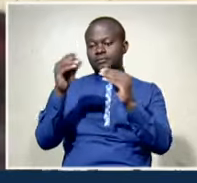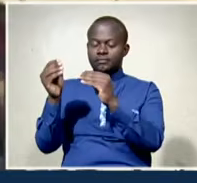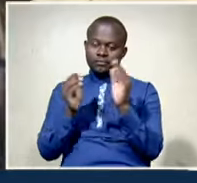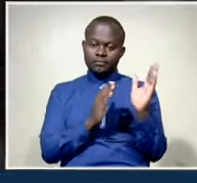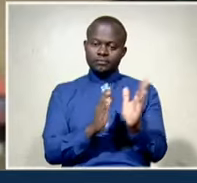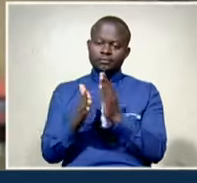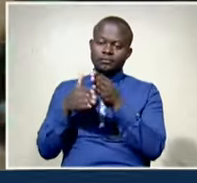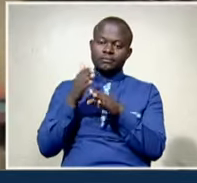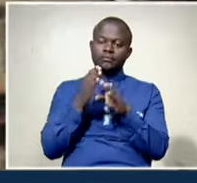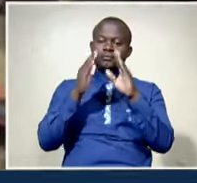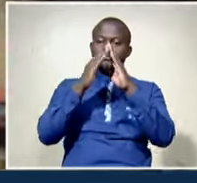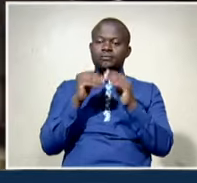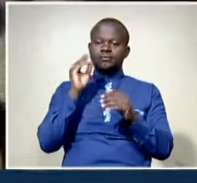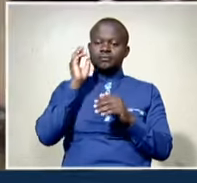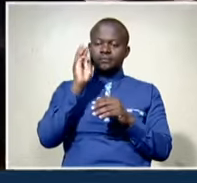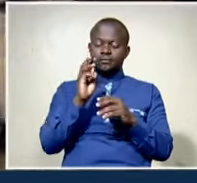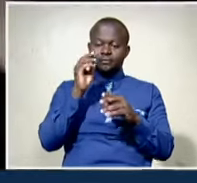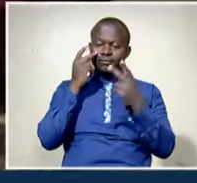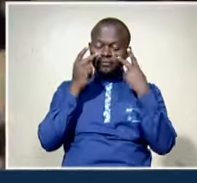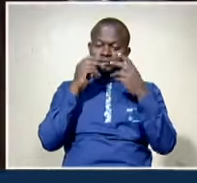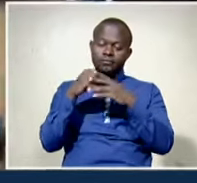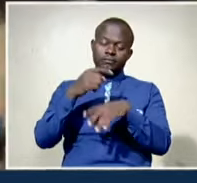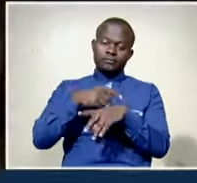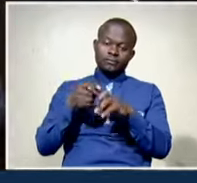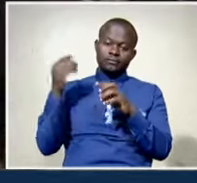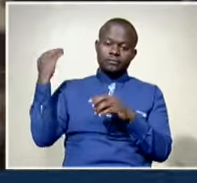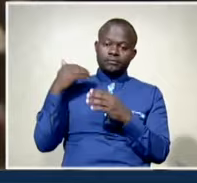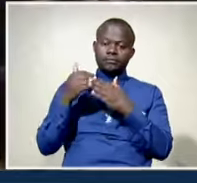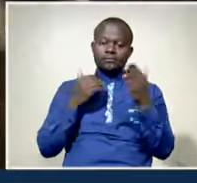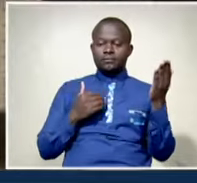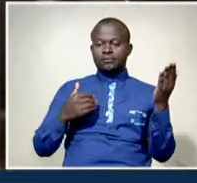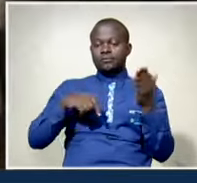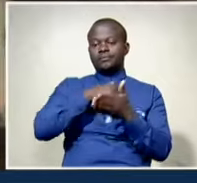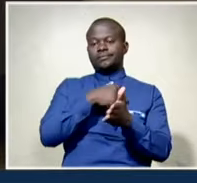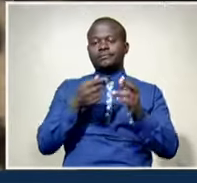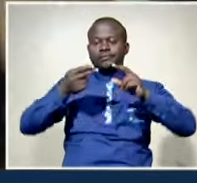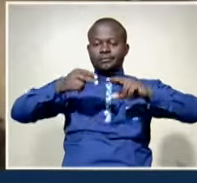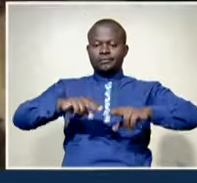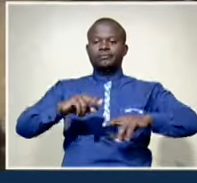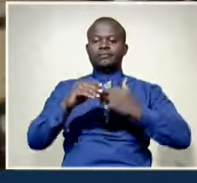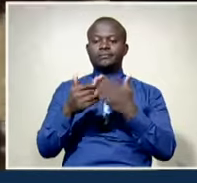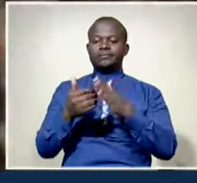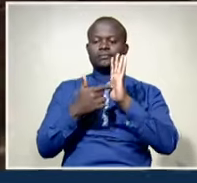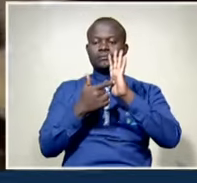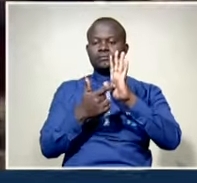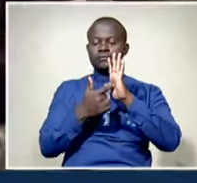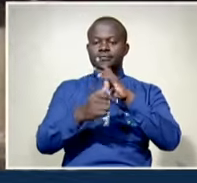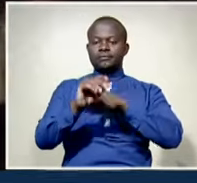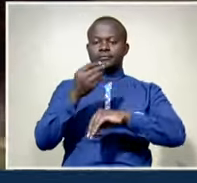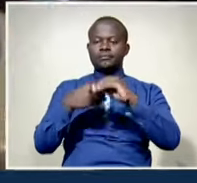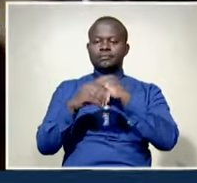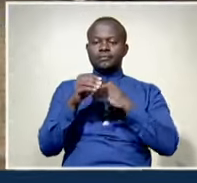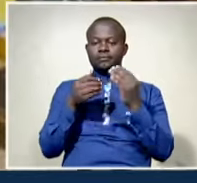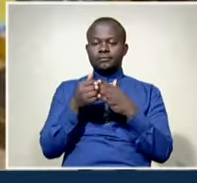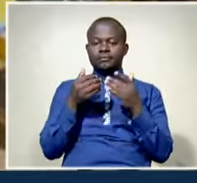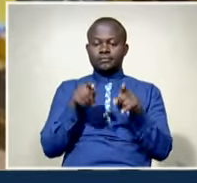kirategurirwa kubakwaho inyubako abantu bahoze babona mu minsi ishize ariko mbere yuko ibyo biba hano niho hari kubera imurika gurisha murabona